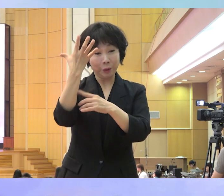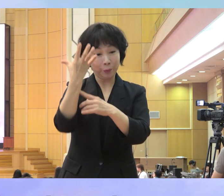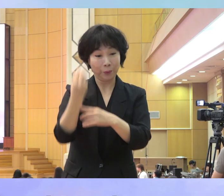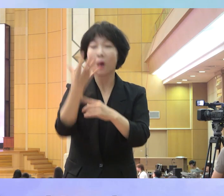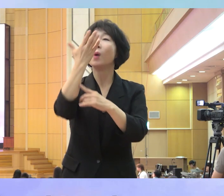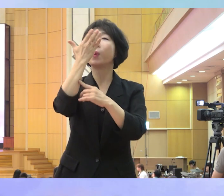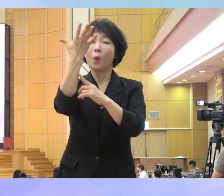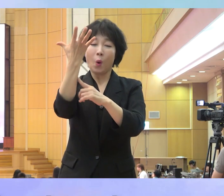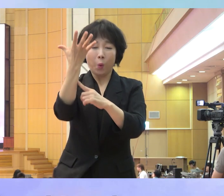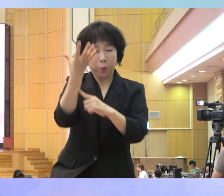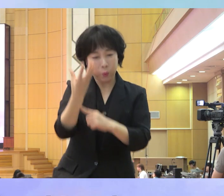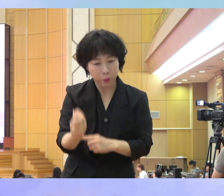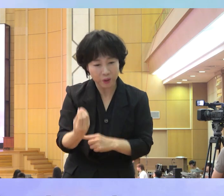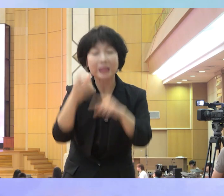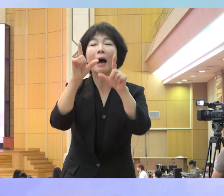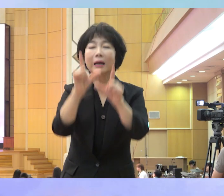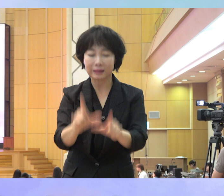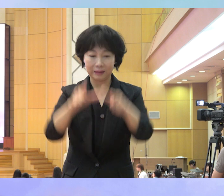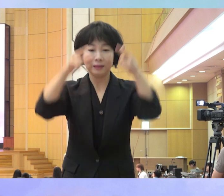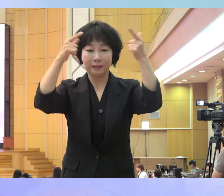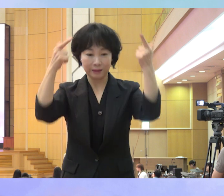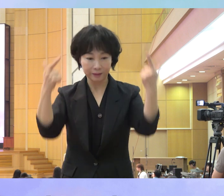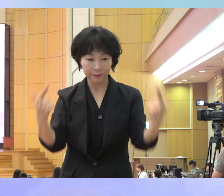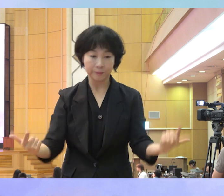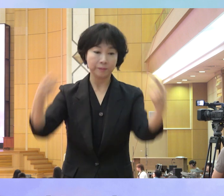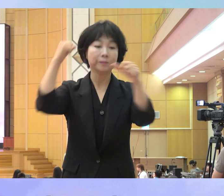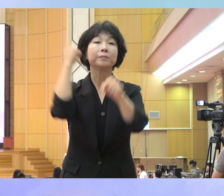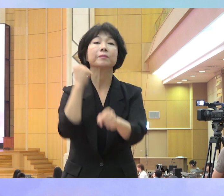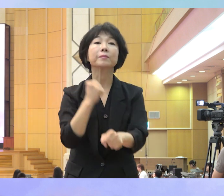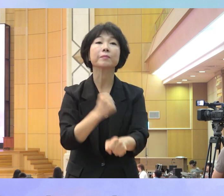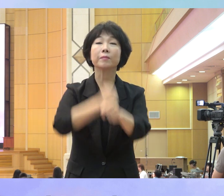꺼져가는 등불 끄지 않는